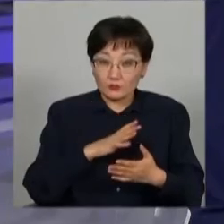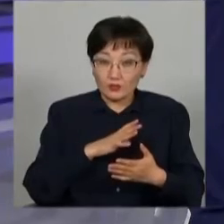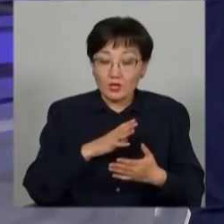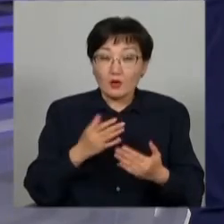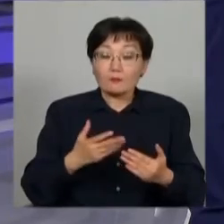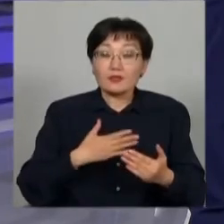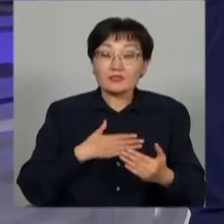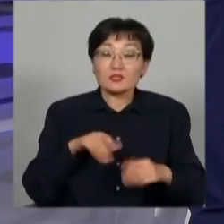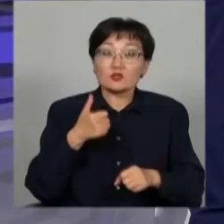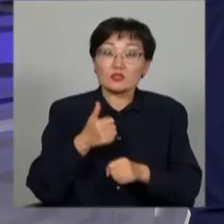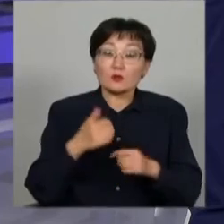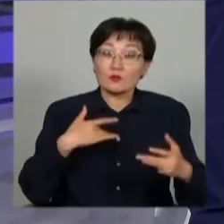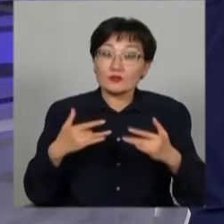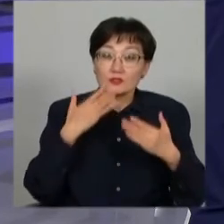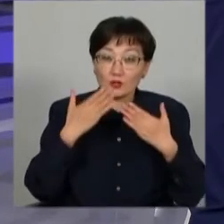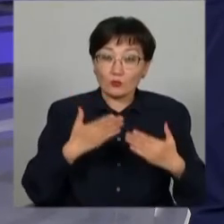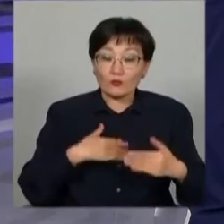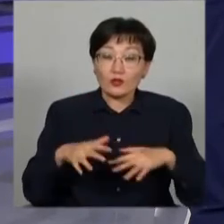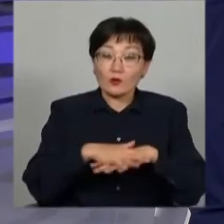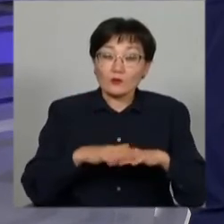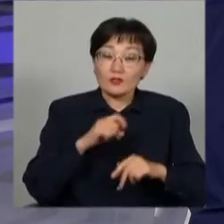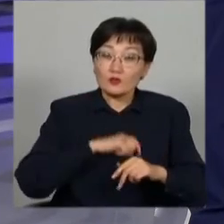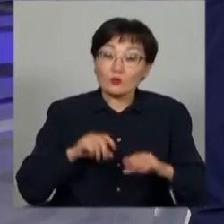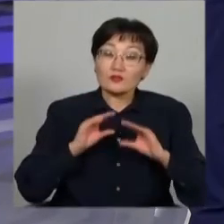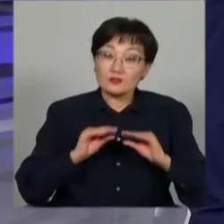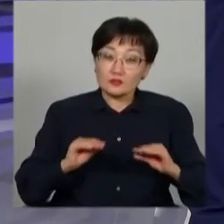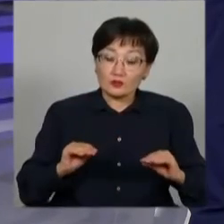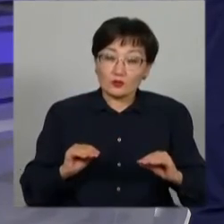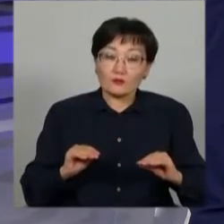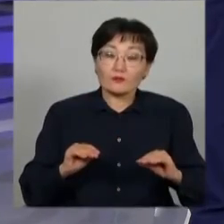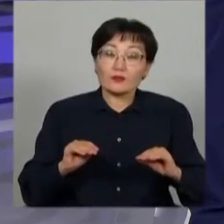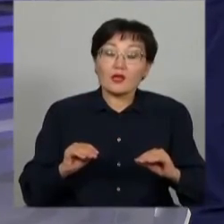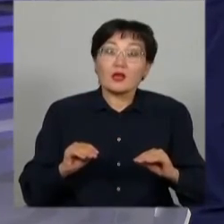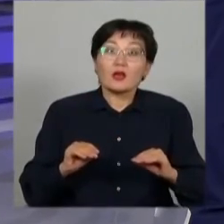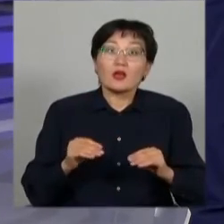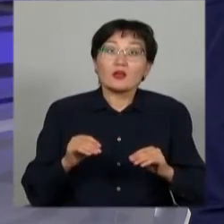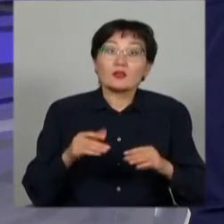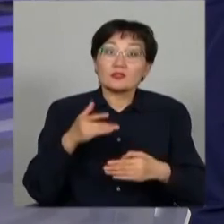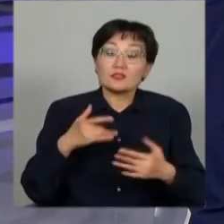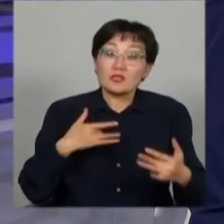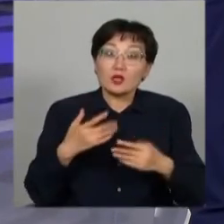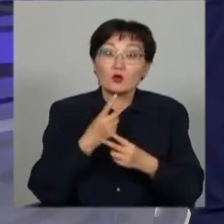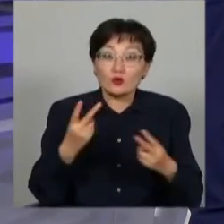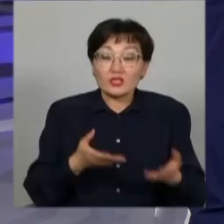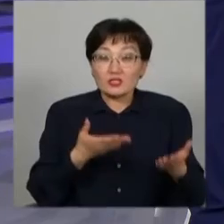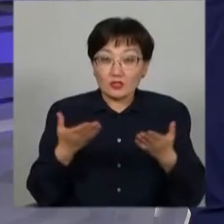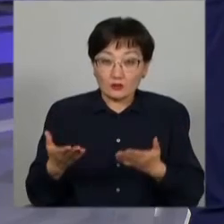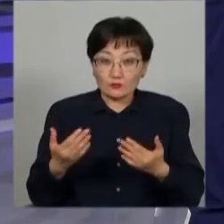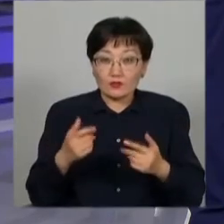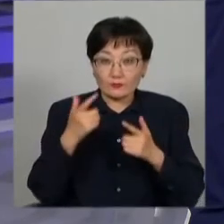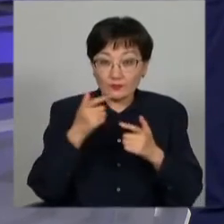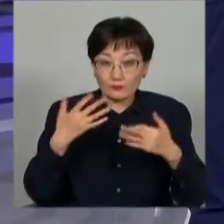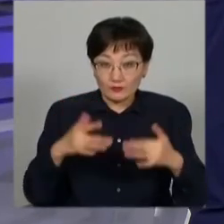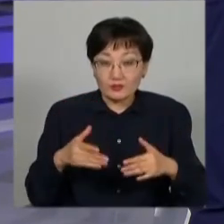Ал мен негізінен театр сүйер көпшілікті рухани демалып, сергіп қайтуға шақырам. Қайрат, менің айтар ақпарым осы, сөз